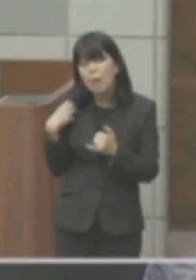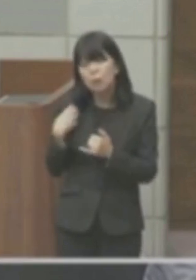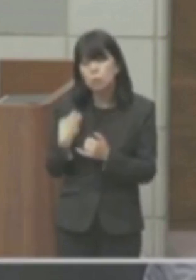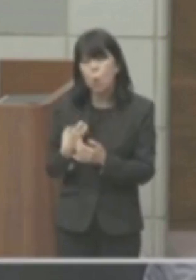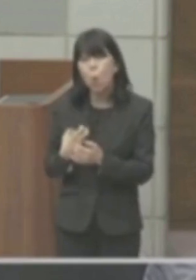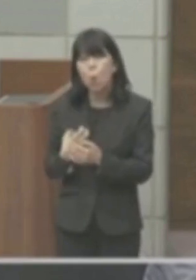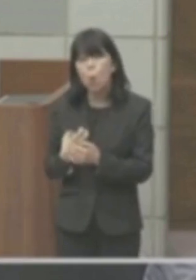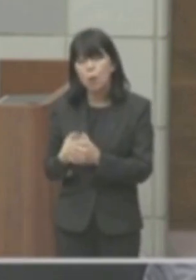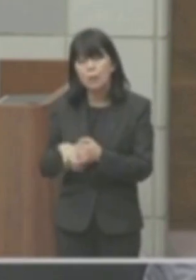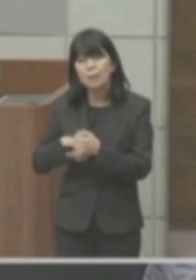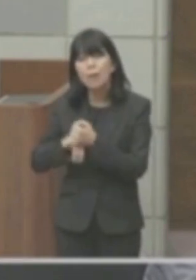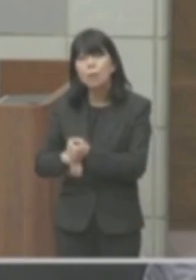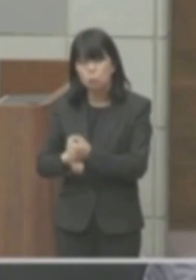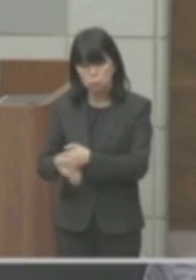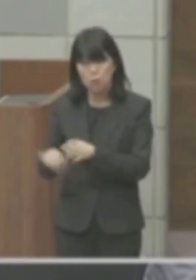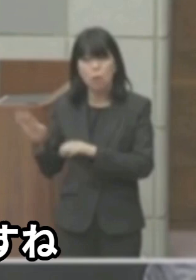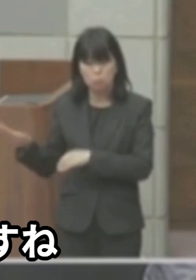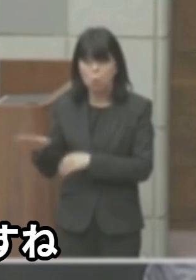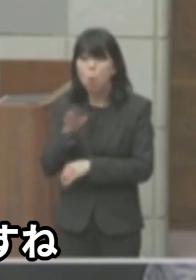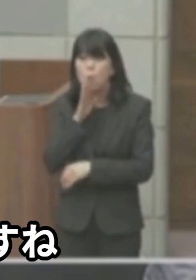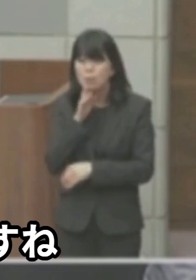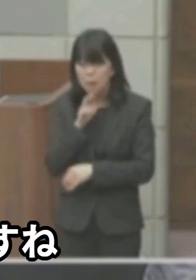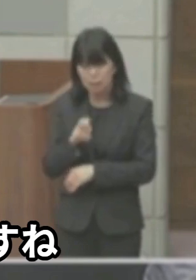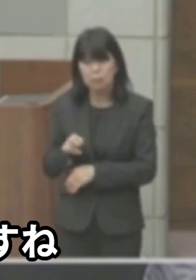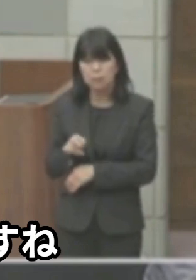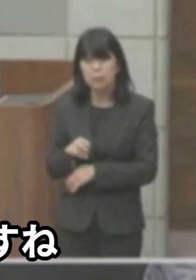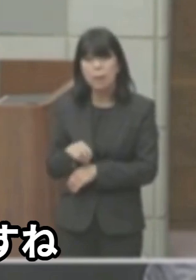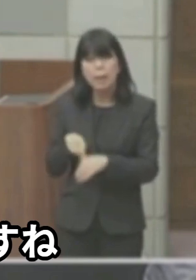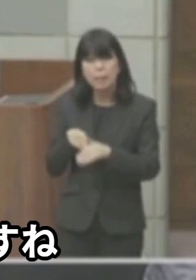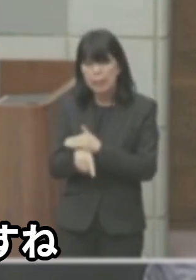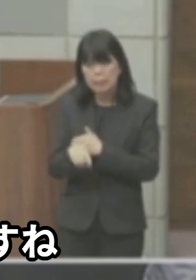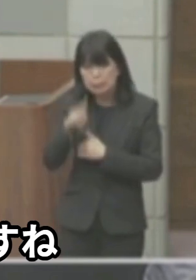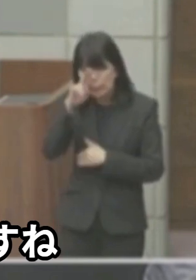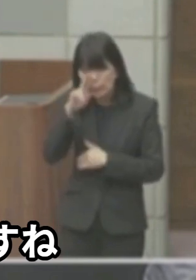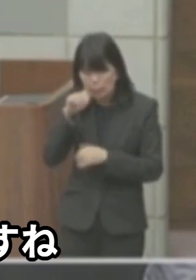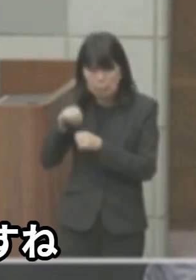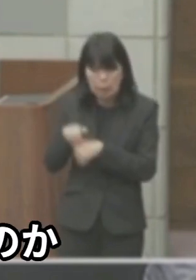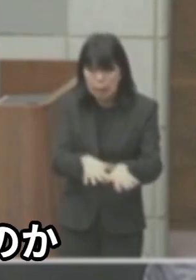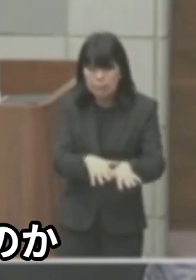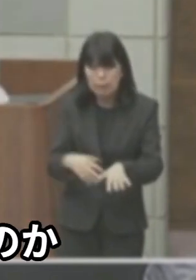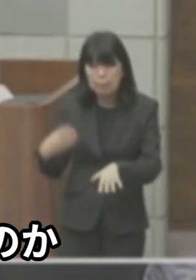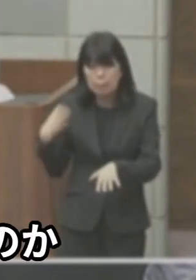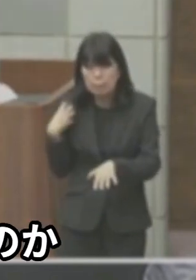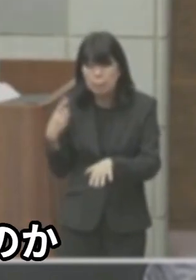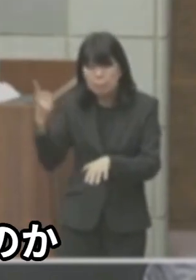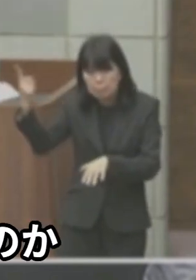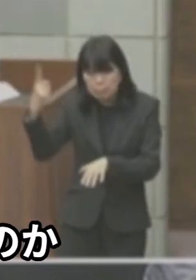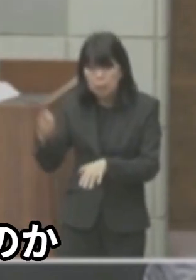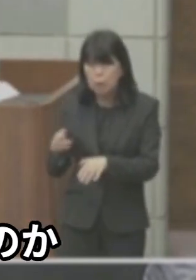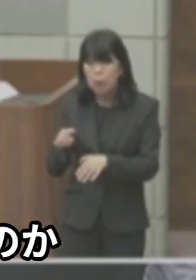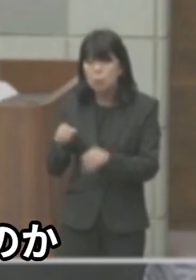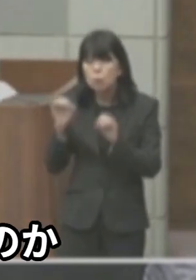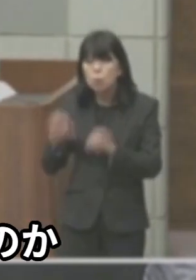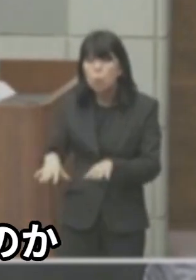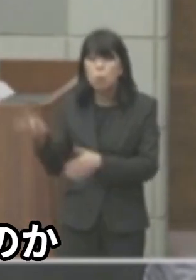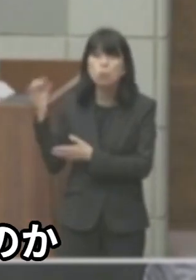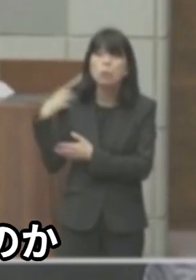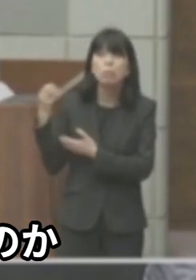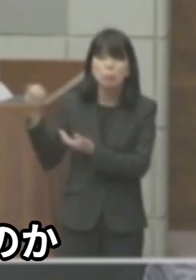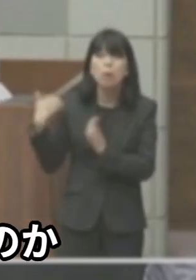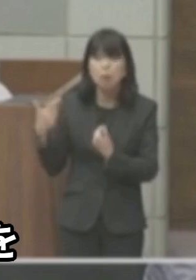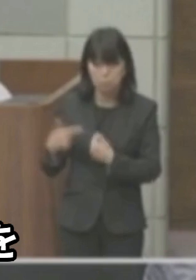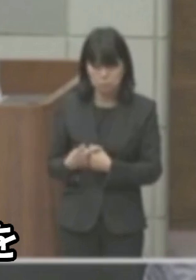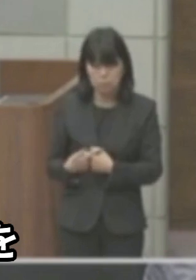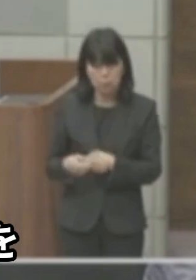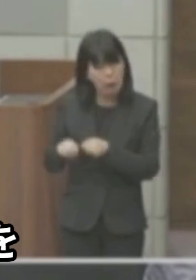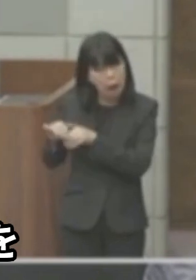本来原因を作った人がですね、この損失分を補填するべきだと思うんですね。 だそういう点でも排出源がどこな